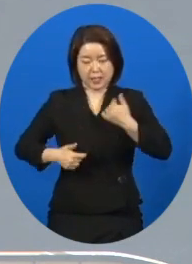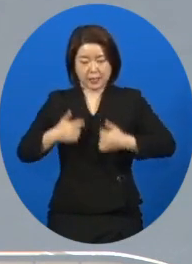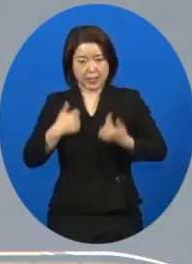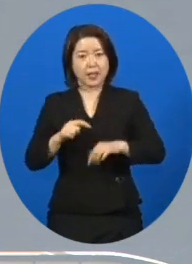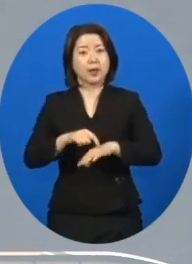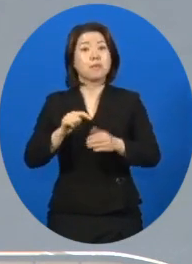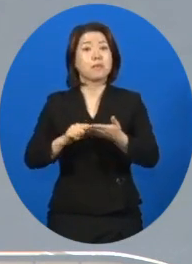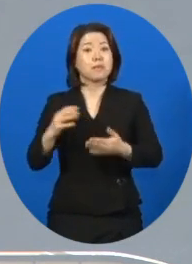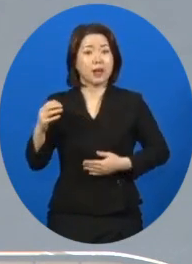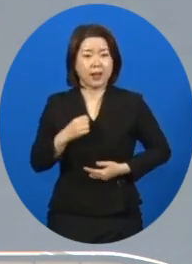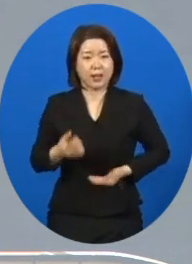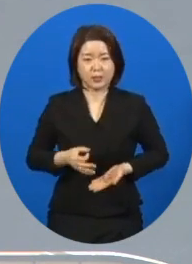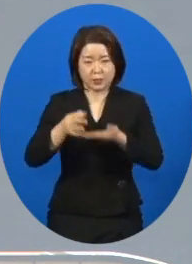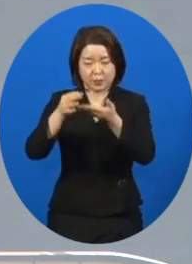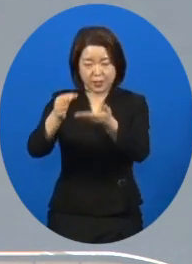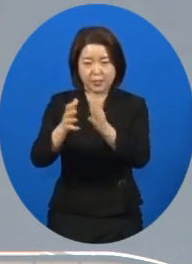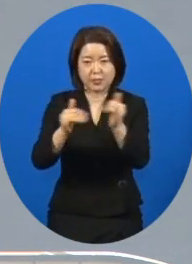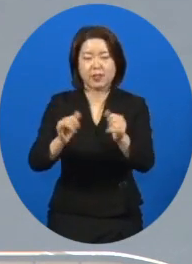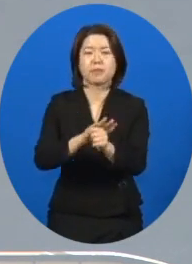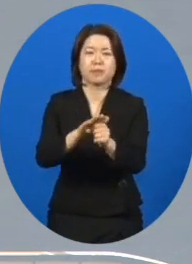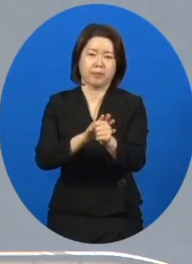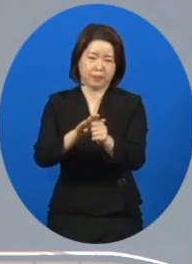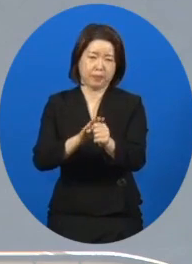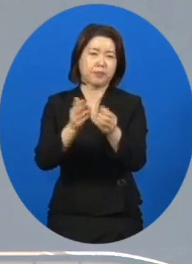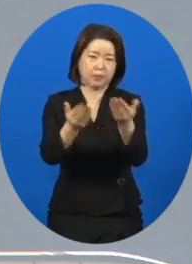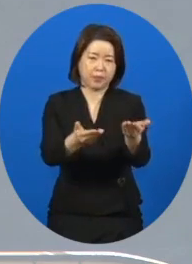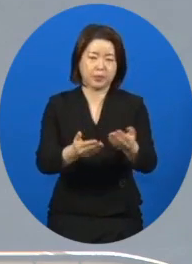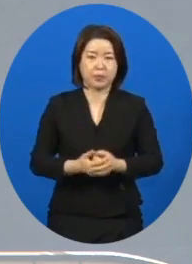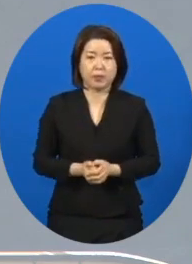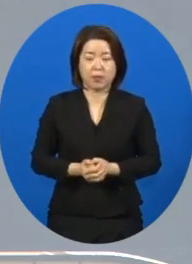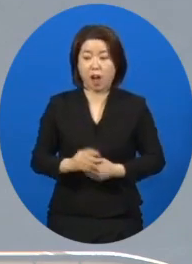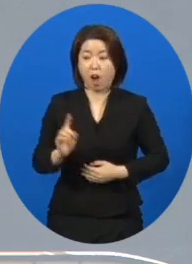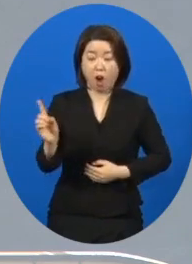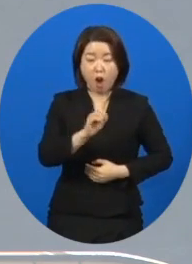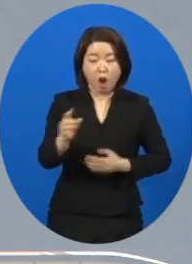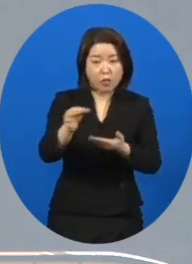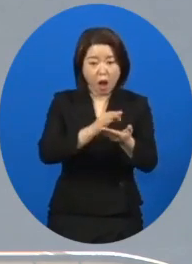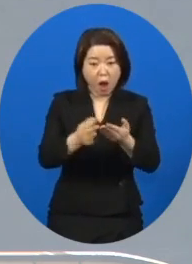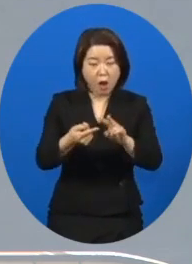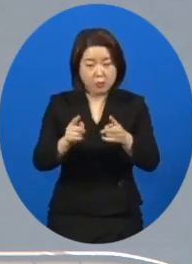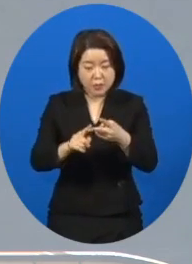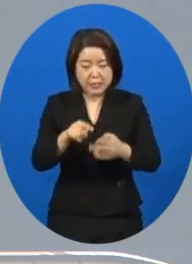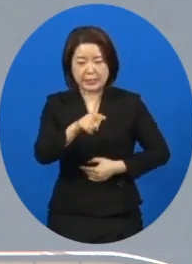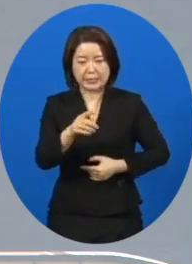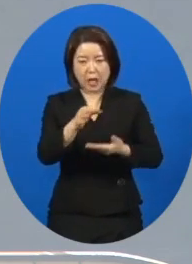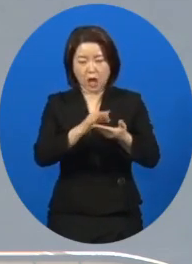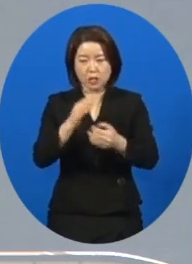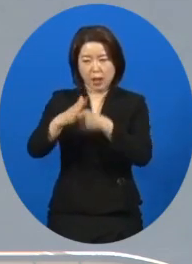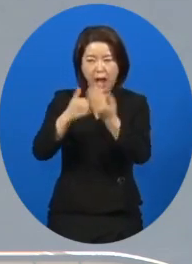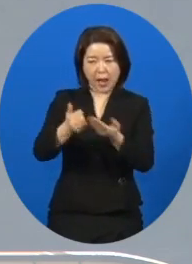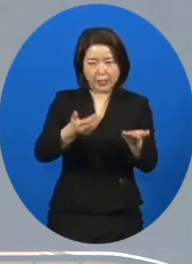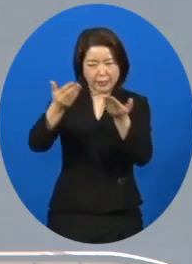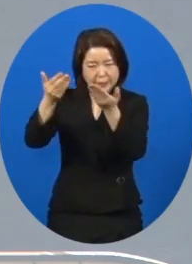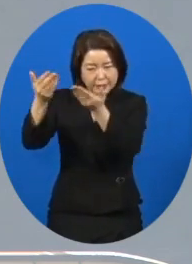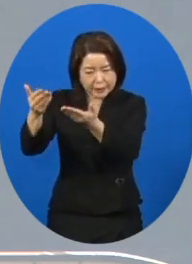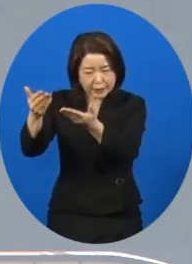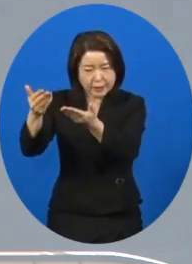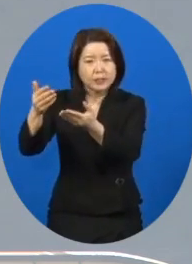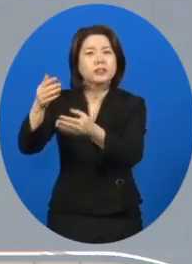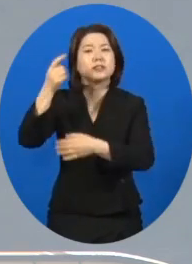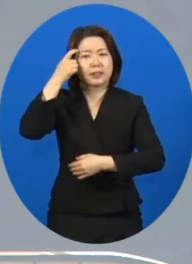마음으로 내는 사람을 사랑하십니다. 그러니까 어떤 헌금이든지 그 헌금은 하나님께 드리는 것이기